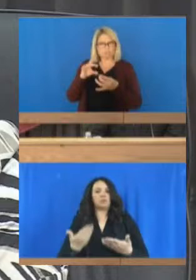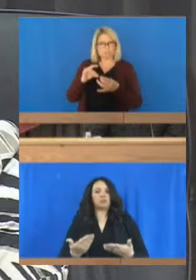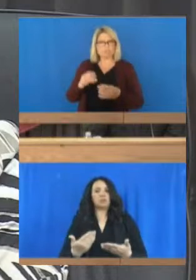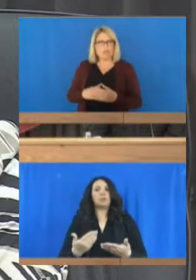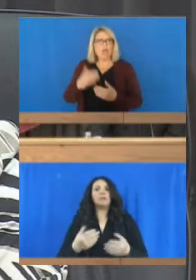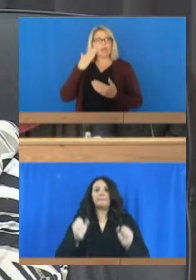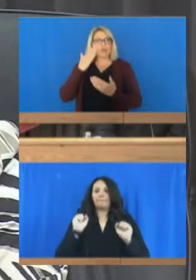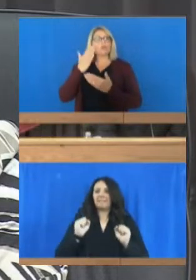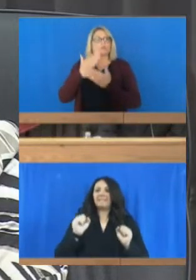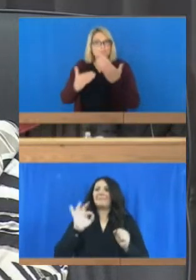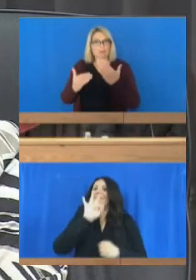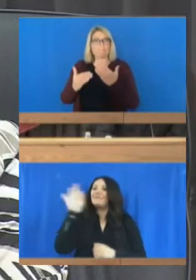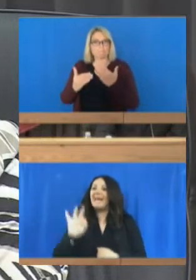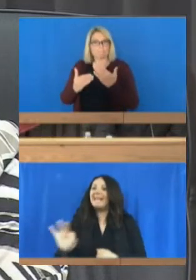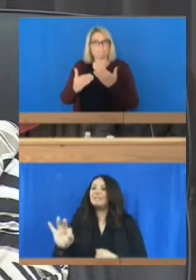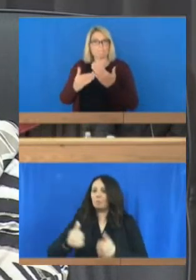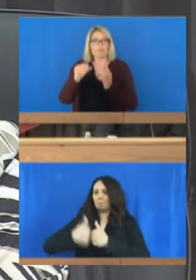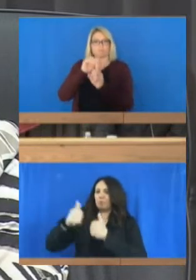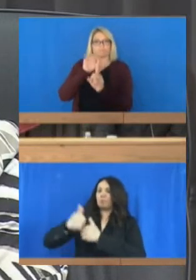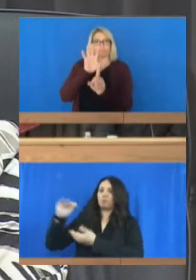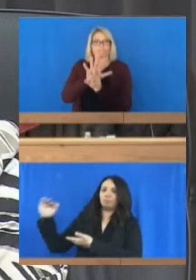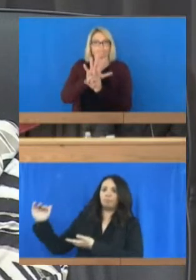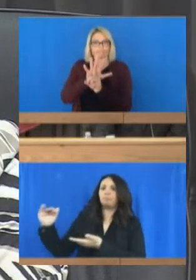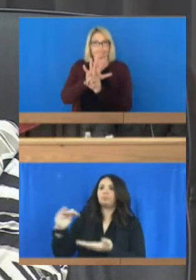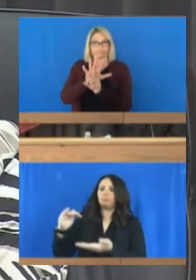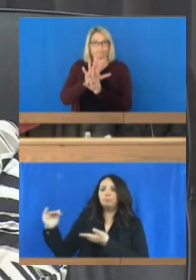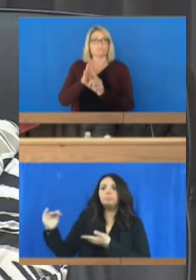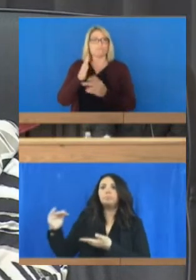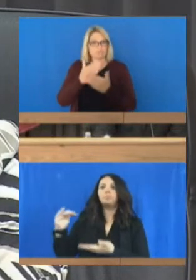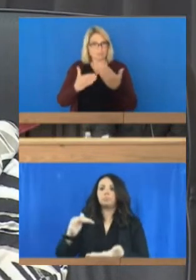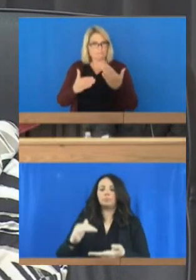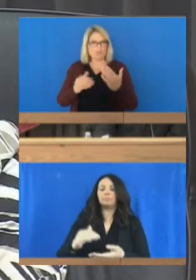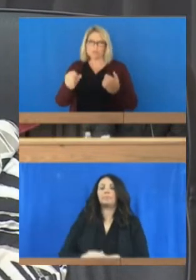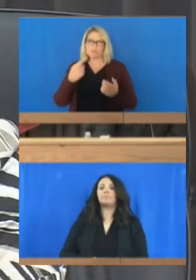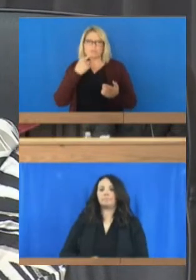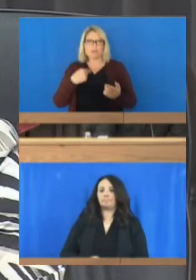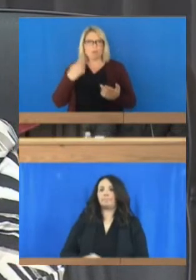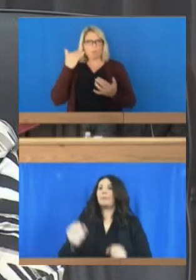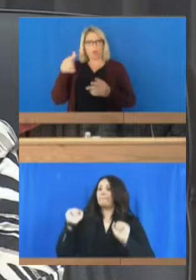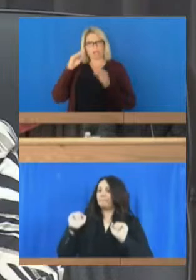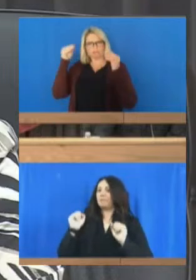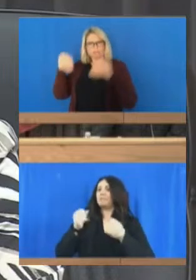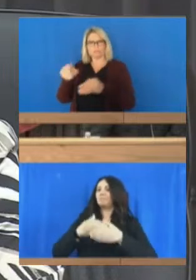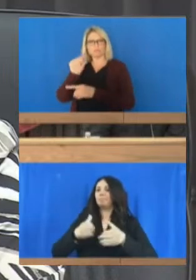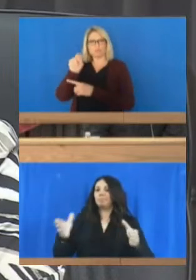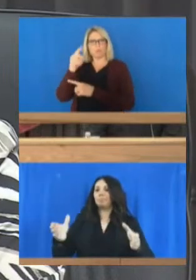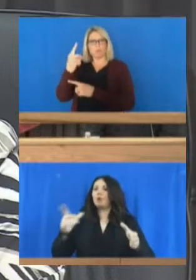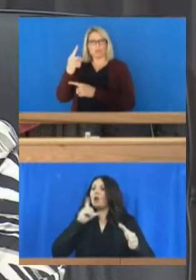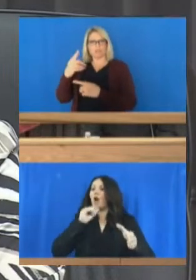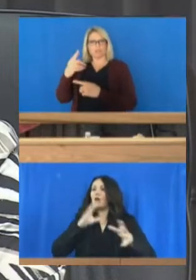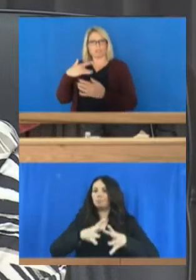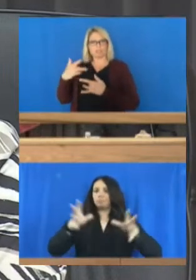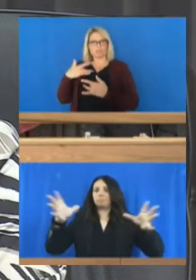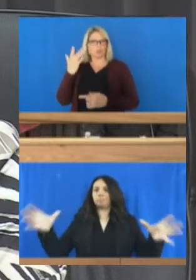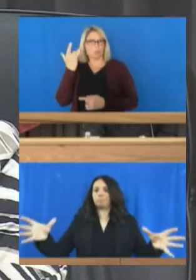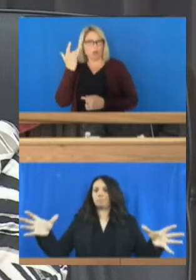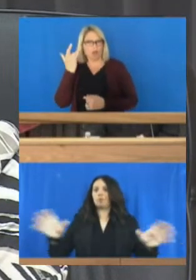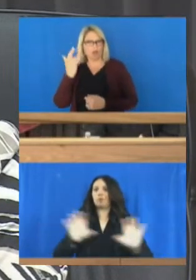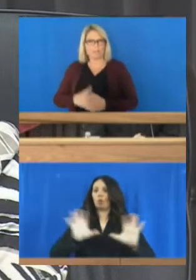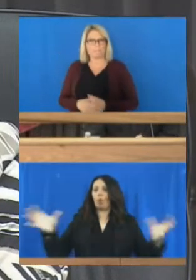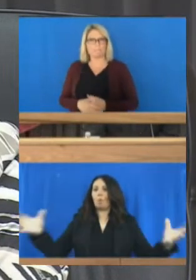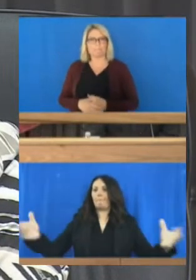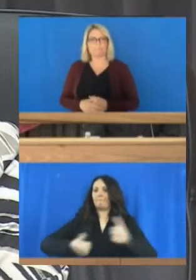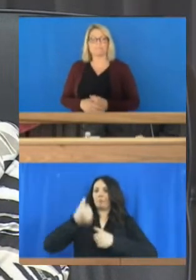C'est la transmission et on voit c'est avec les variants. Et c'est concernant en